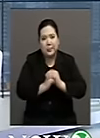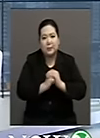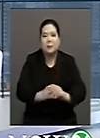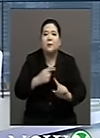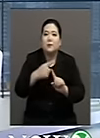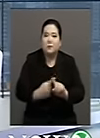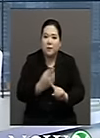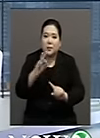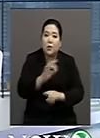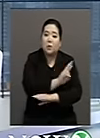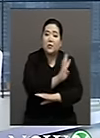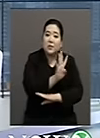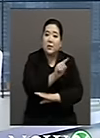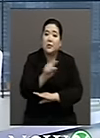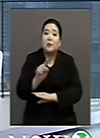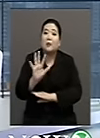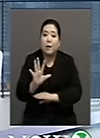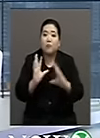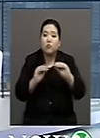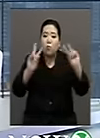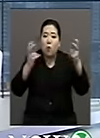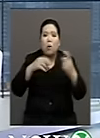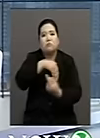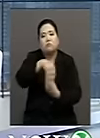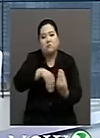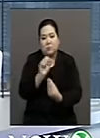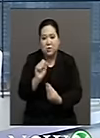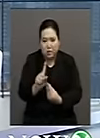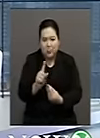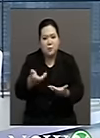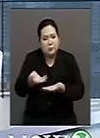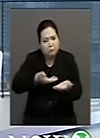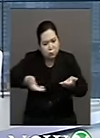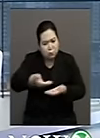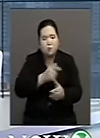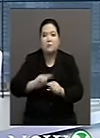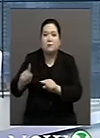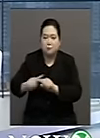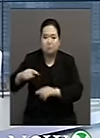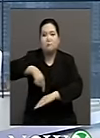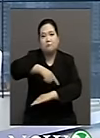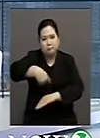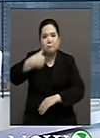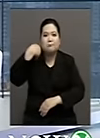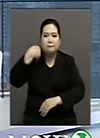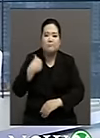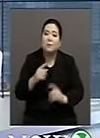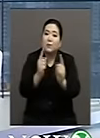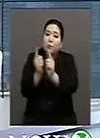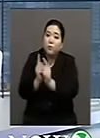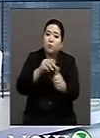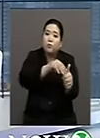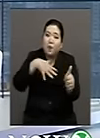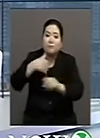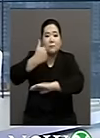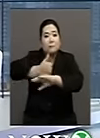ถึง 5กันยายนประเด็นหลักๆก็น่าจะเป็นเรื่องของเศรษฐกิจเนี่ยแหละค่ะไปหารือหลายประเด็นเลยนะคะแล้วก็จะไปพบปะกับบรรดาผู้นำโลกด้วย